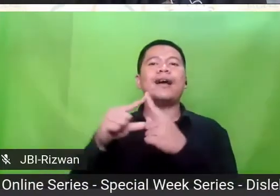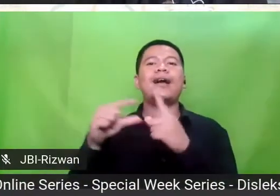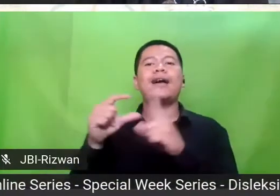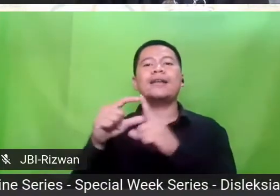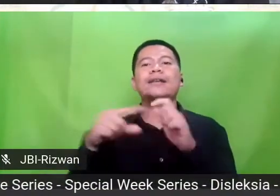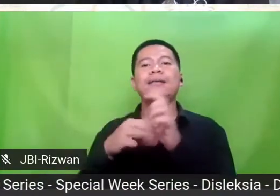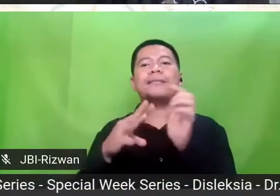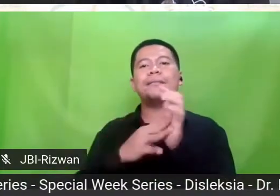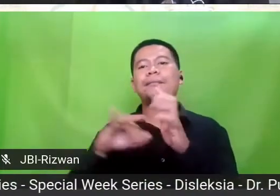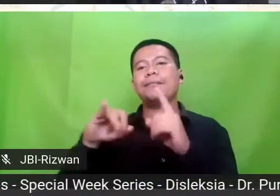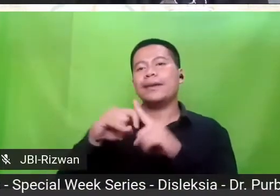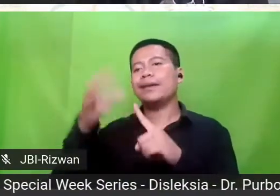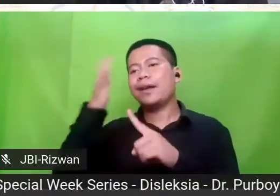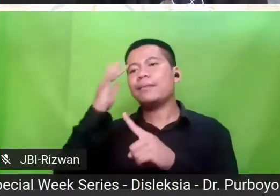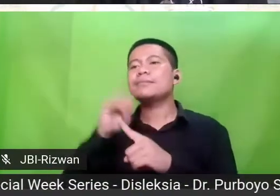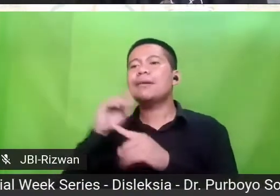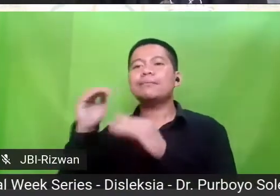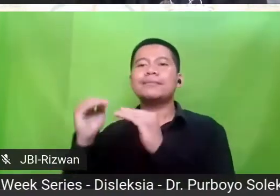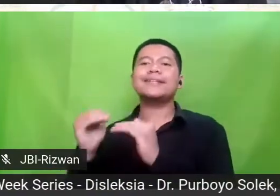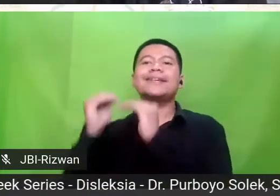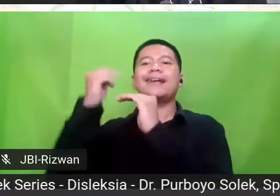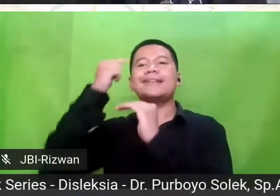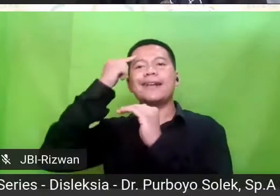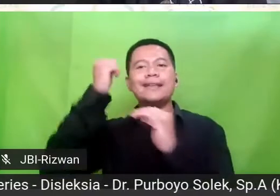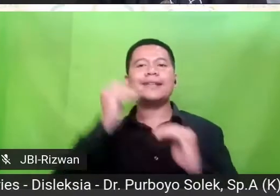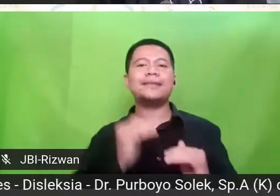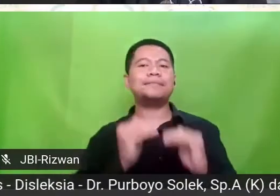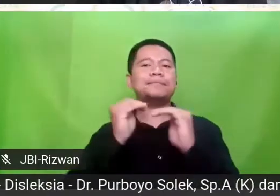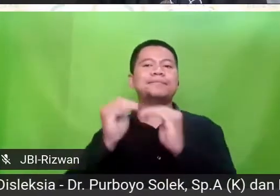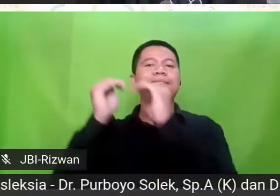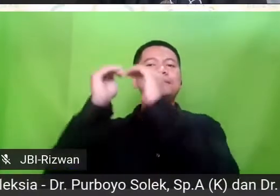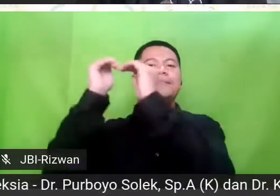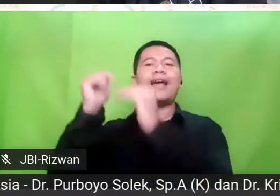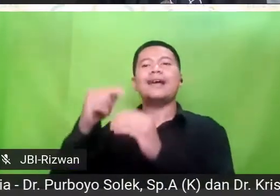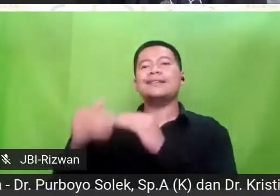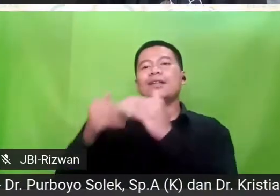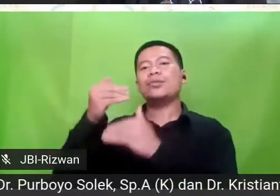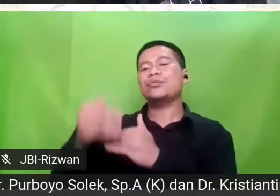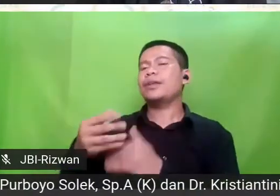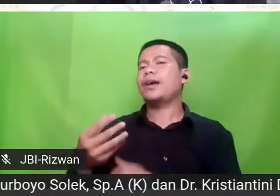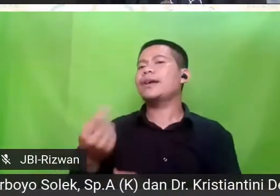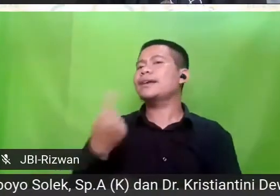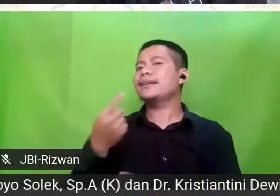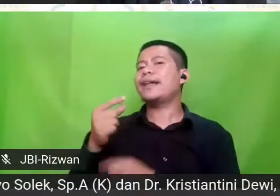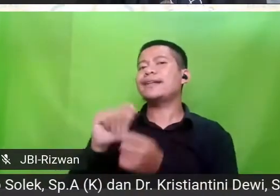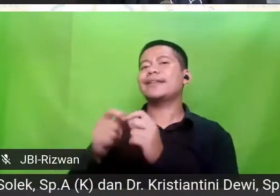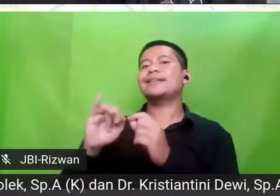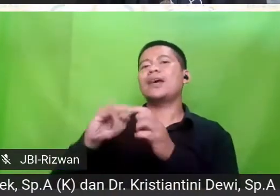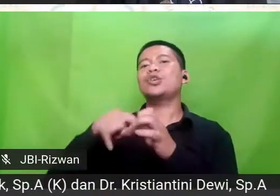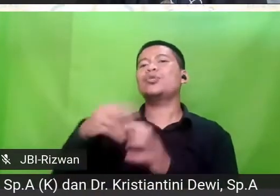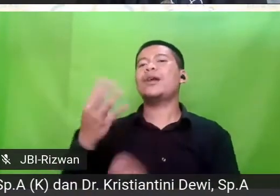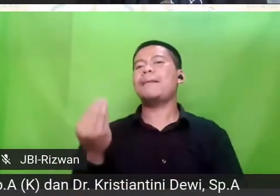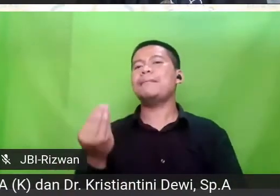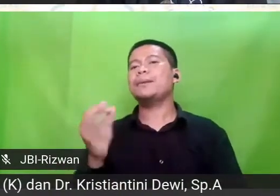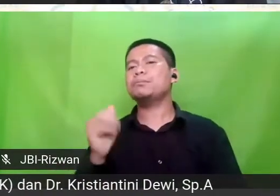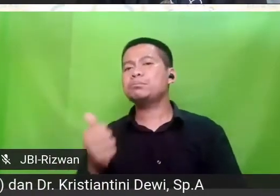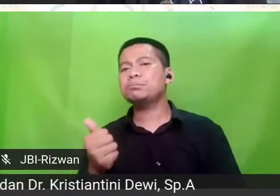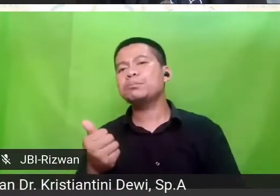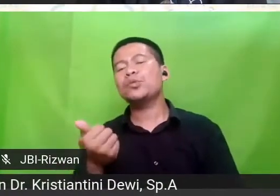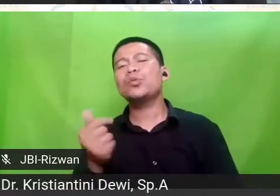tingkat kecerdasan. Nah, selanjutnya, kapan sih kita melakukan tes IQ untuk